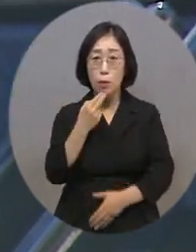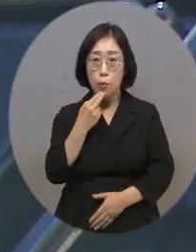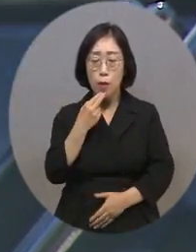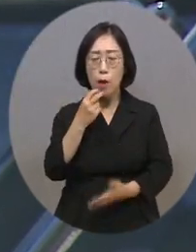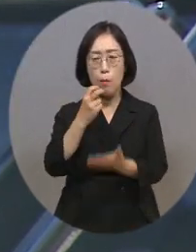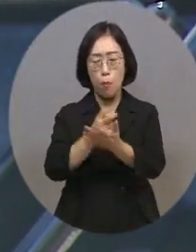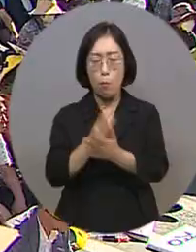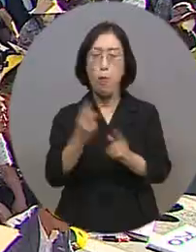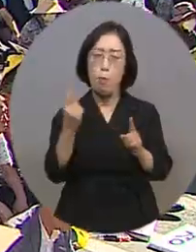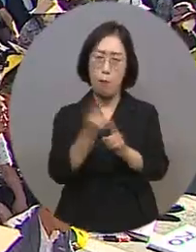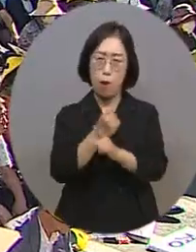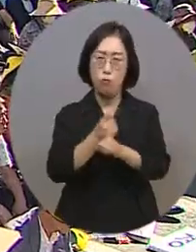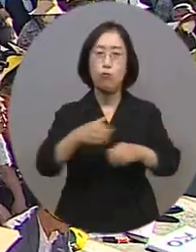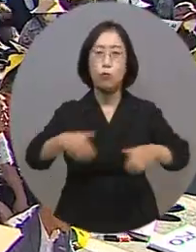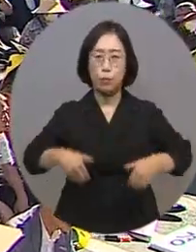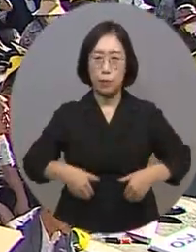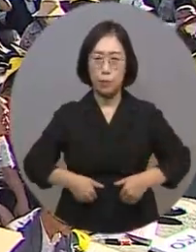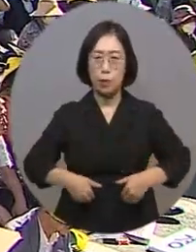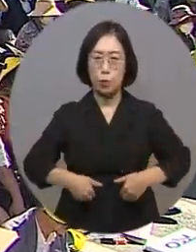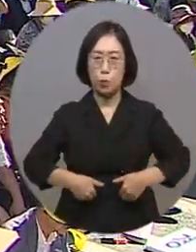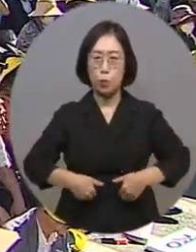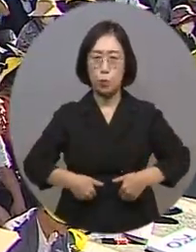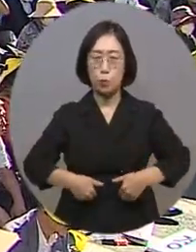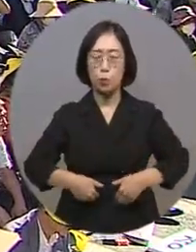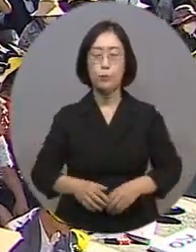개선책 마련이 필요한 시점입니다.